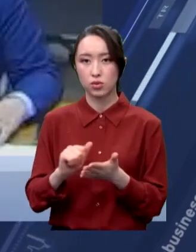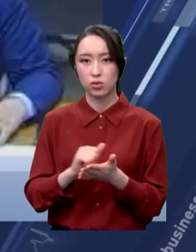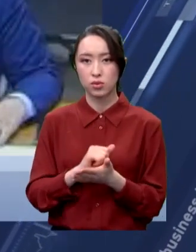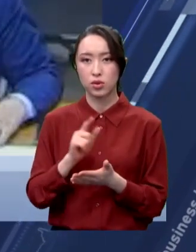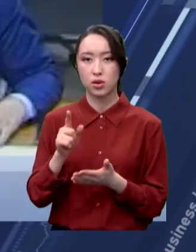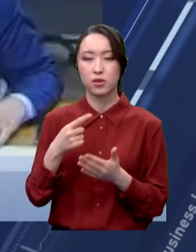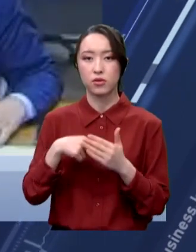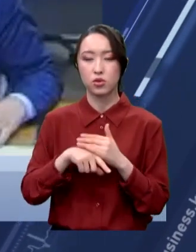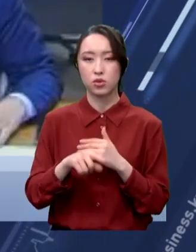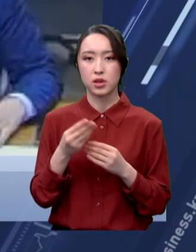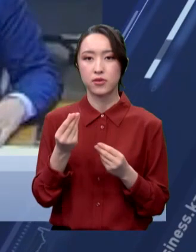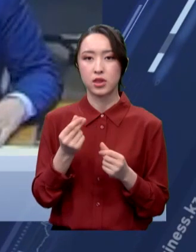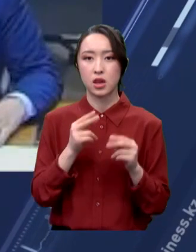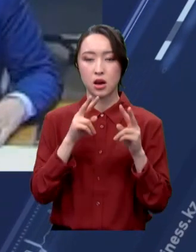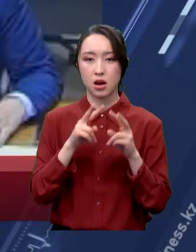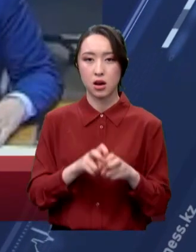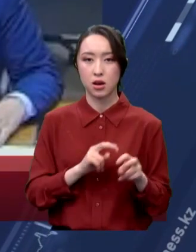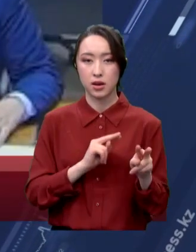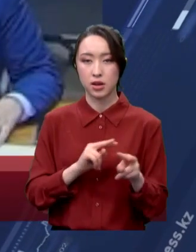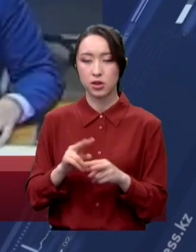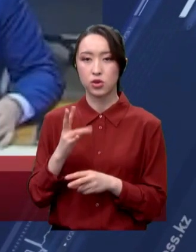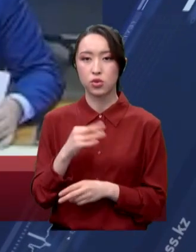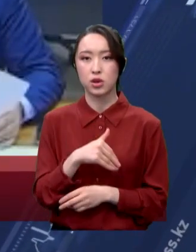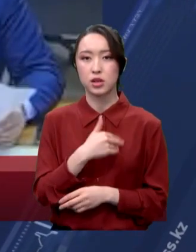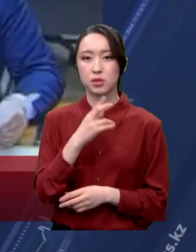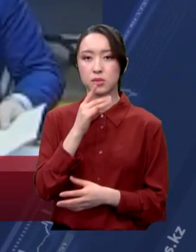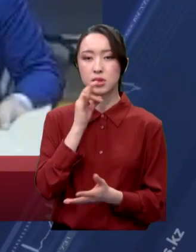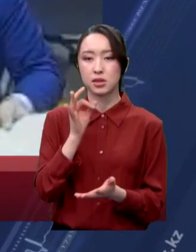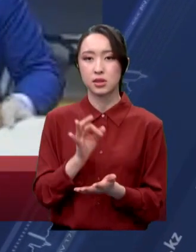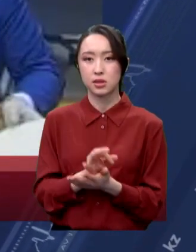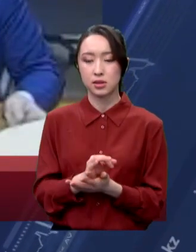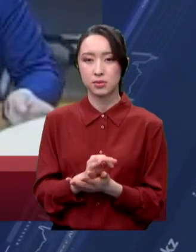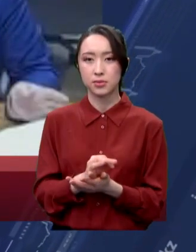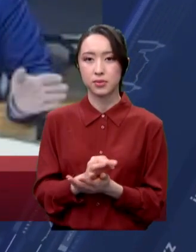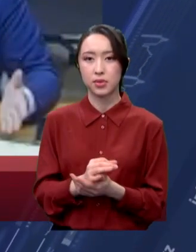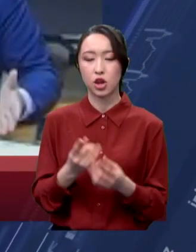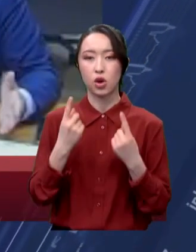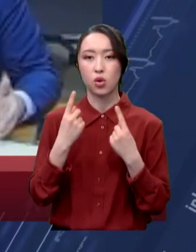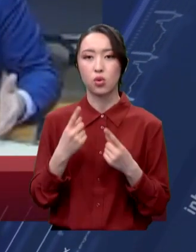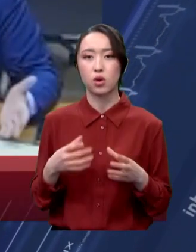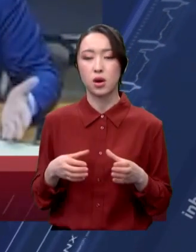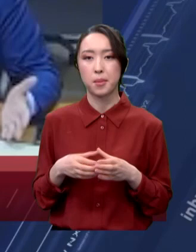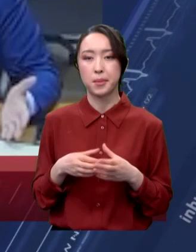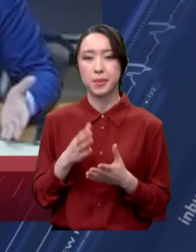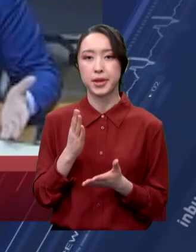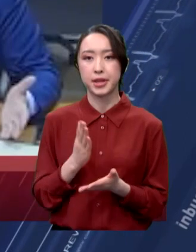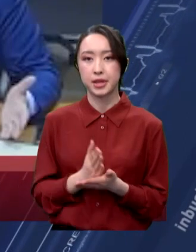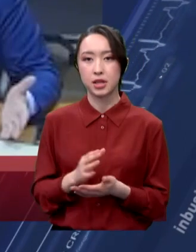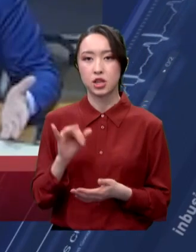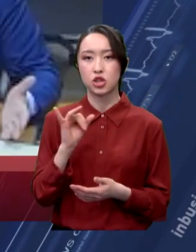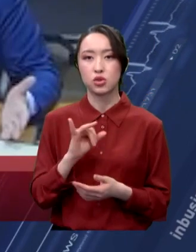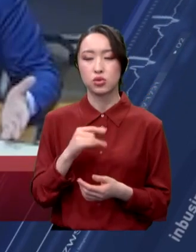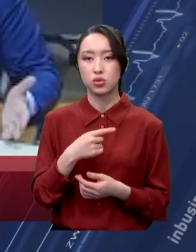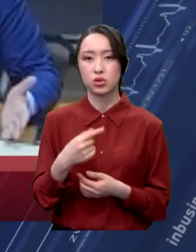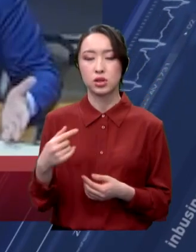внутренних финансовых контроля, она делает проверку. Но хотелось бы сказать, что, ну, крупные компании есть, да, там, понятно, там, история некоторых